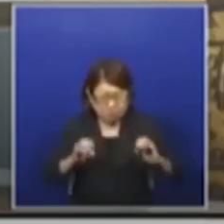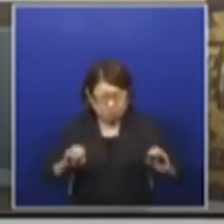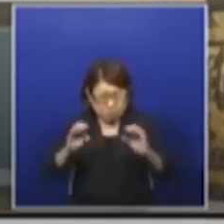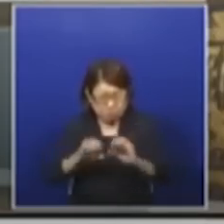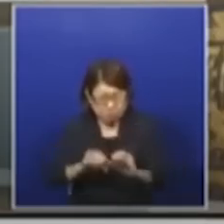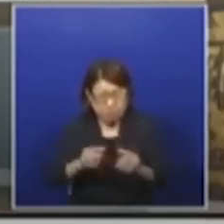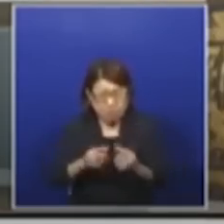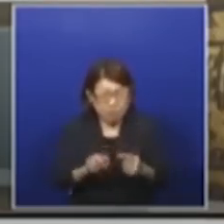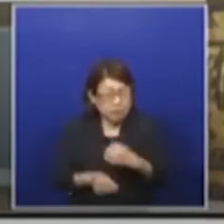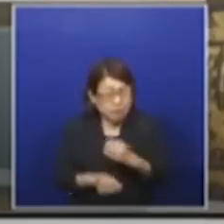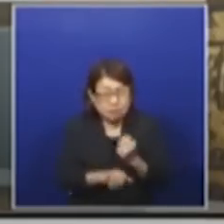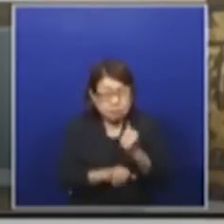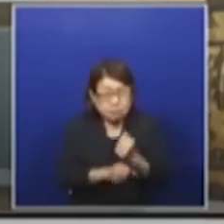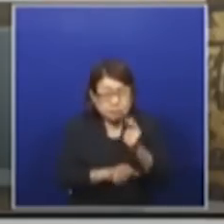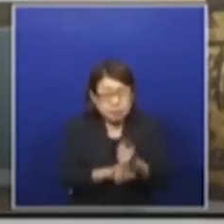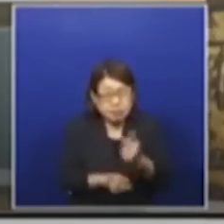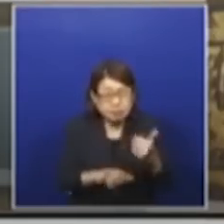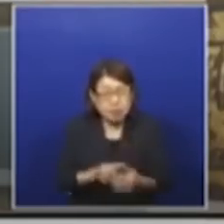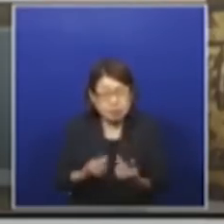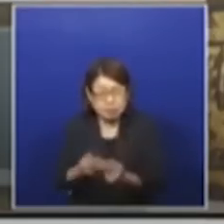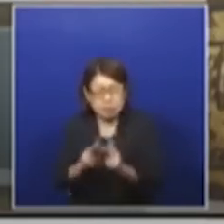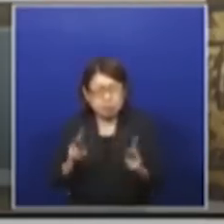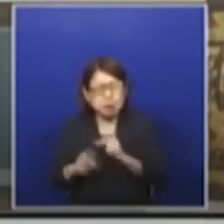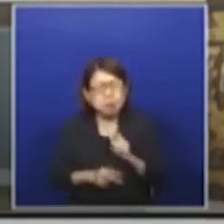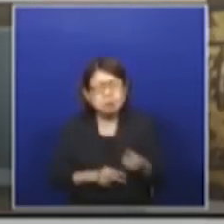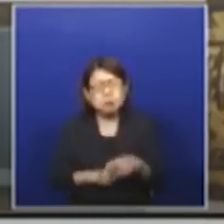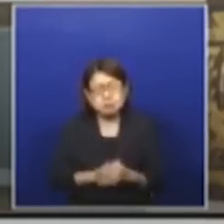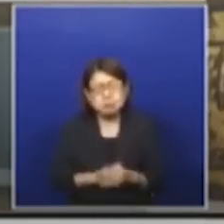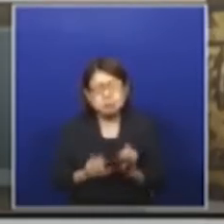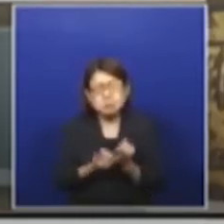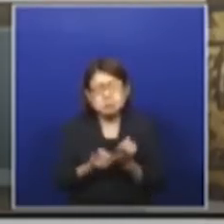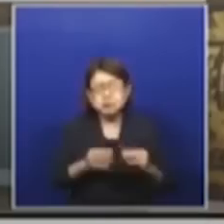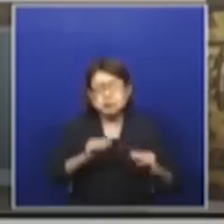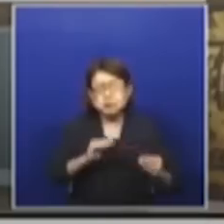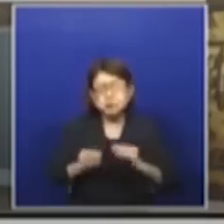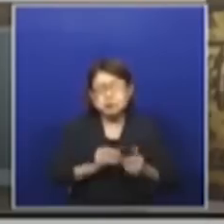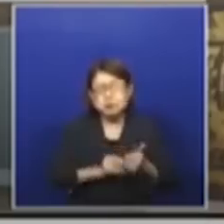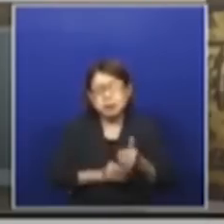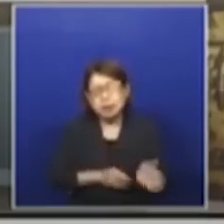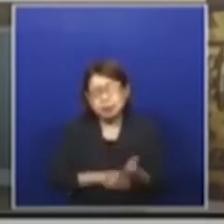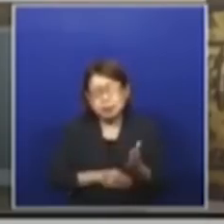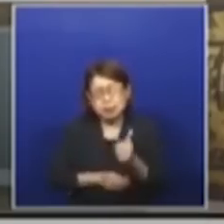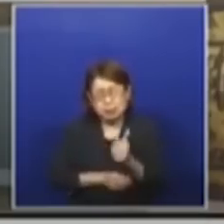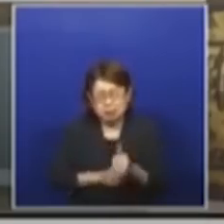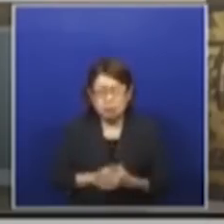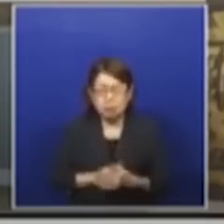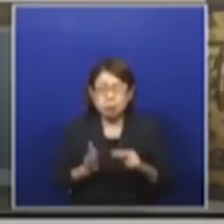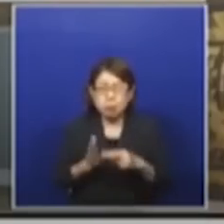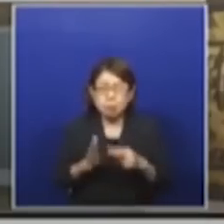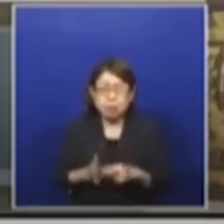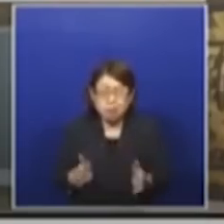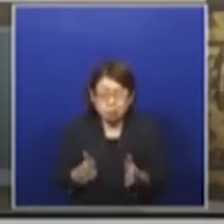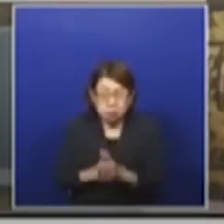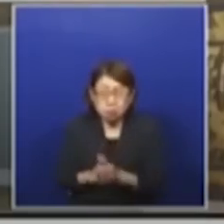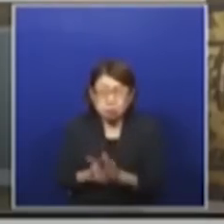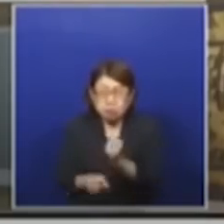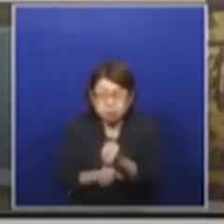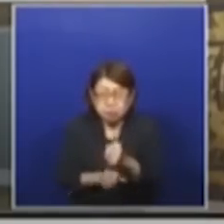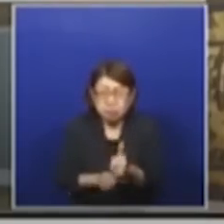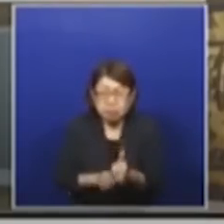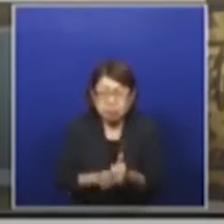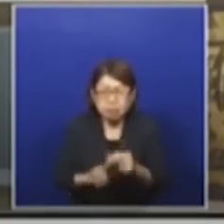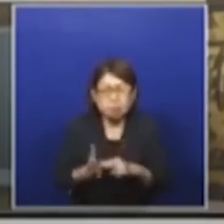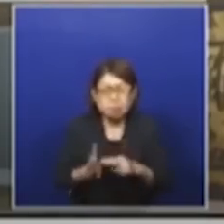งการได้หากได้รับการผ่อนผันจากคณะกรรมการกำกับกองทุนเป็นรายๆไป